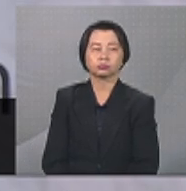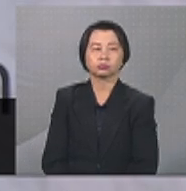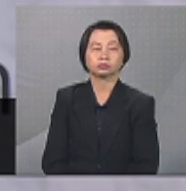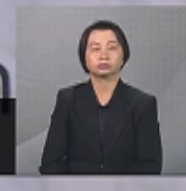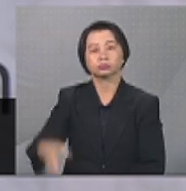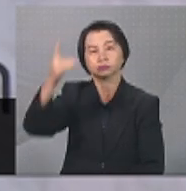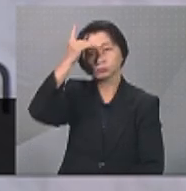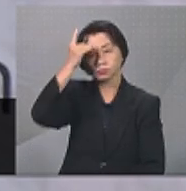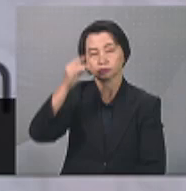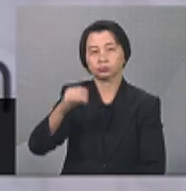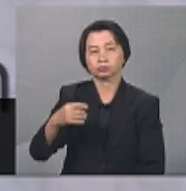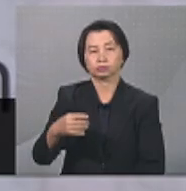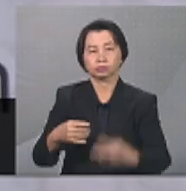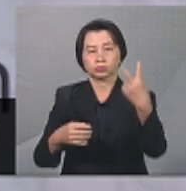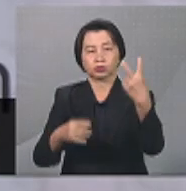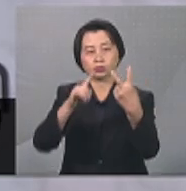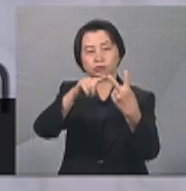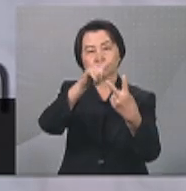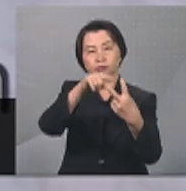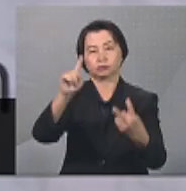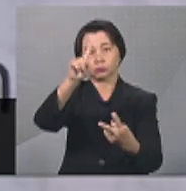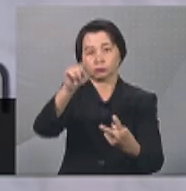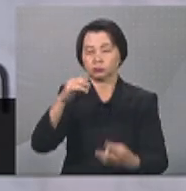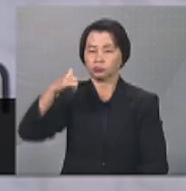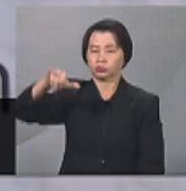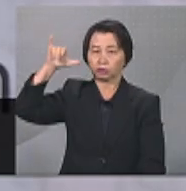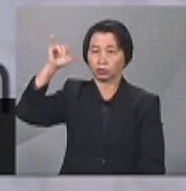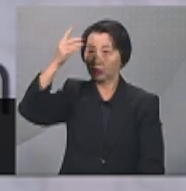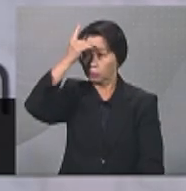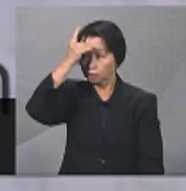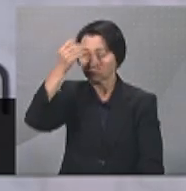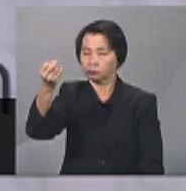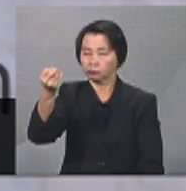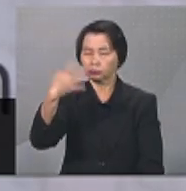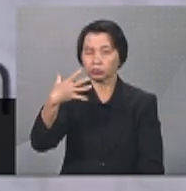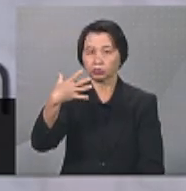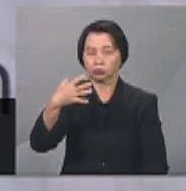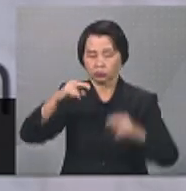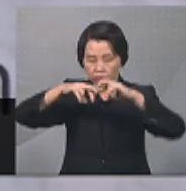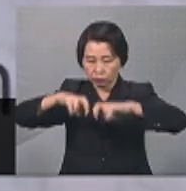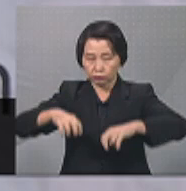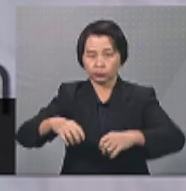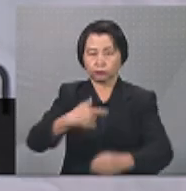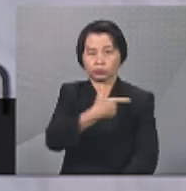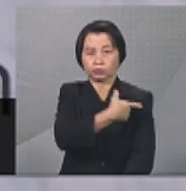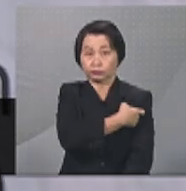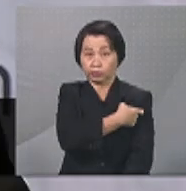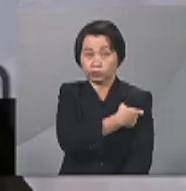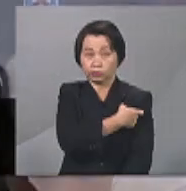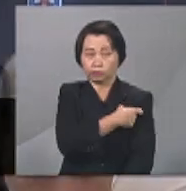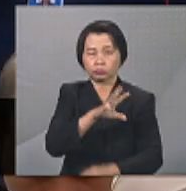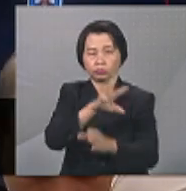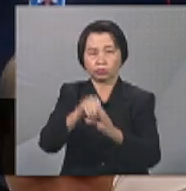Datuk ada dua soalan. Yang pertama, semalam Datuk ada menyentuh mengenai dengan usaha penyelidikan vaksin yang turut